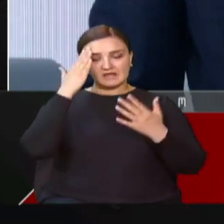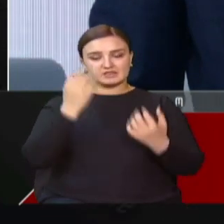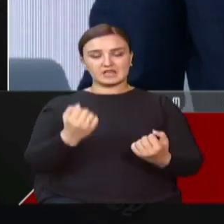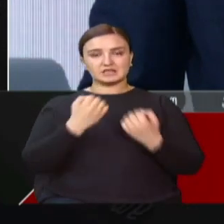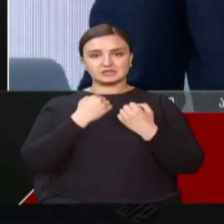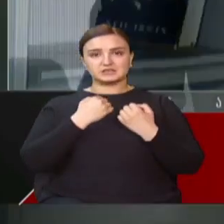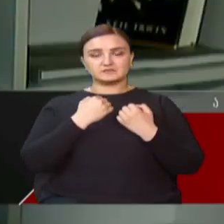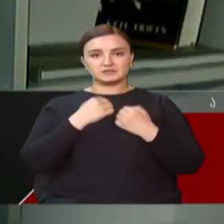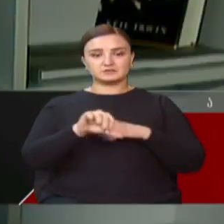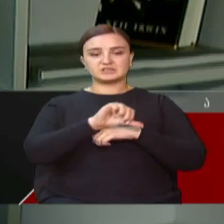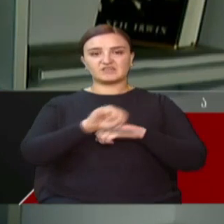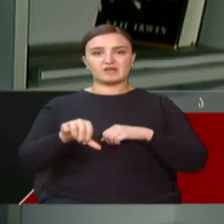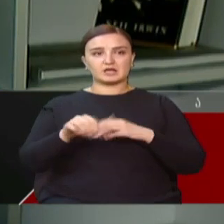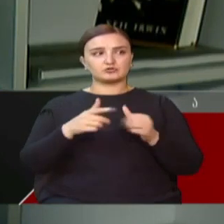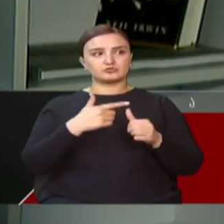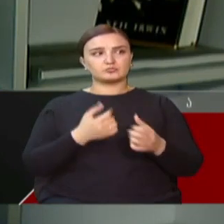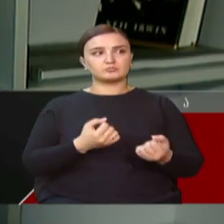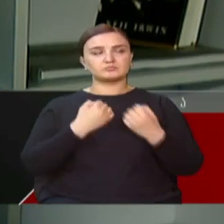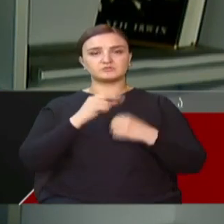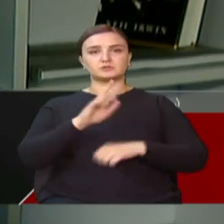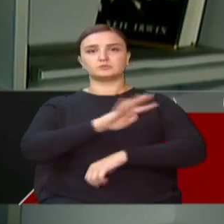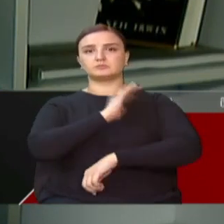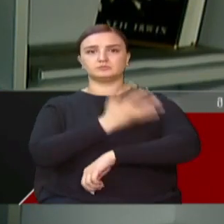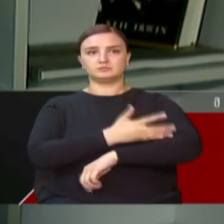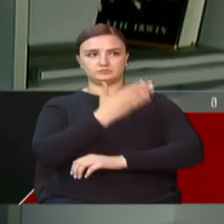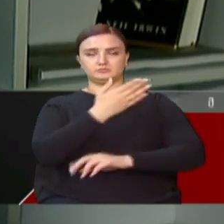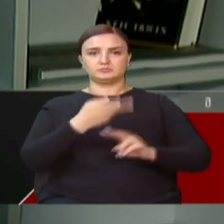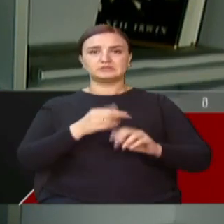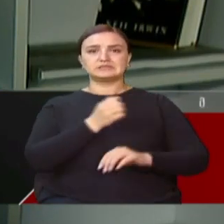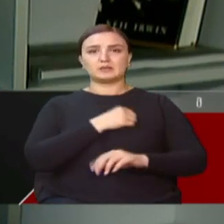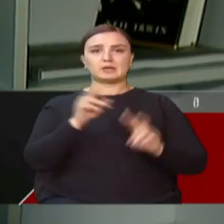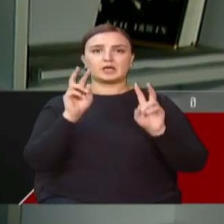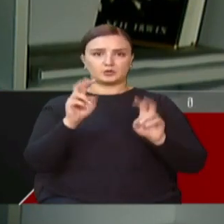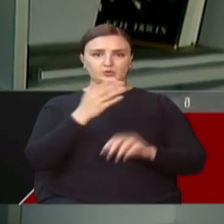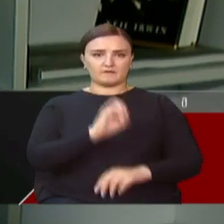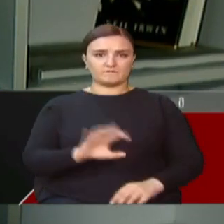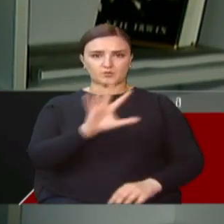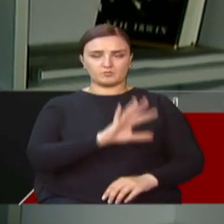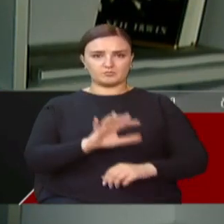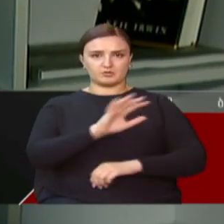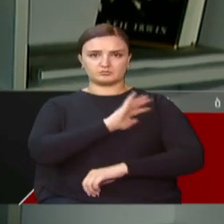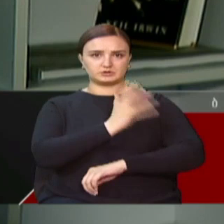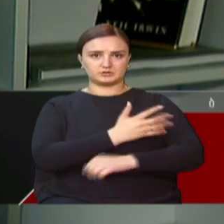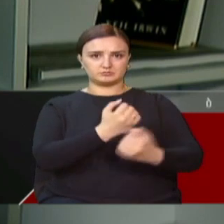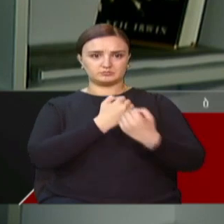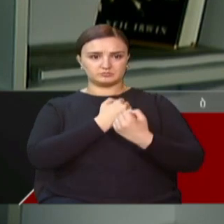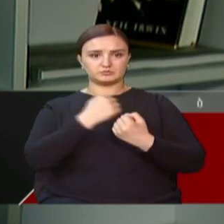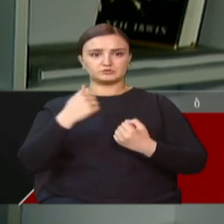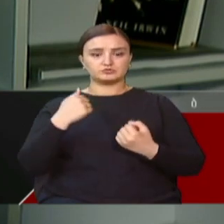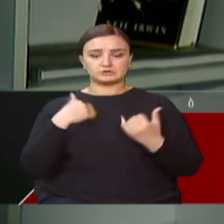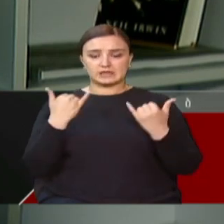არის ჩვენი ძლიერი მეგობრები. სუფთა სამხედრო დოქტრინაზე რო ვისაუბროთ, ჩვენ დღეს იმიტომ